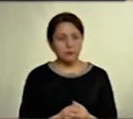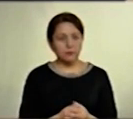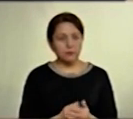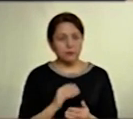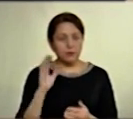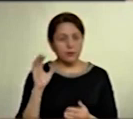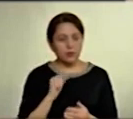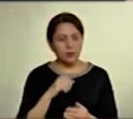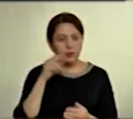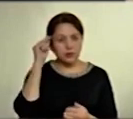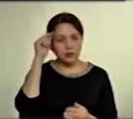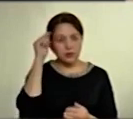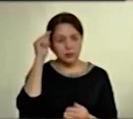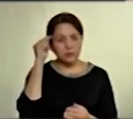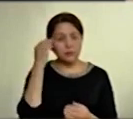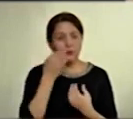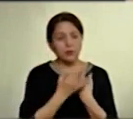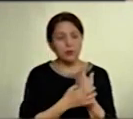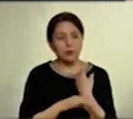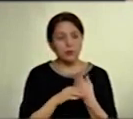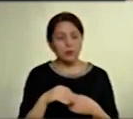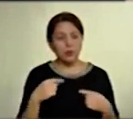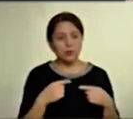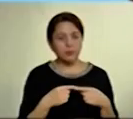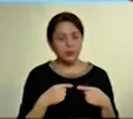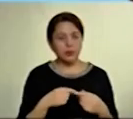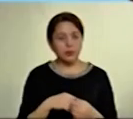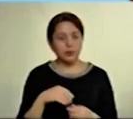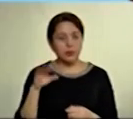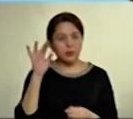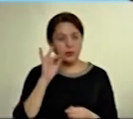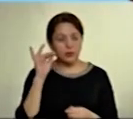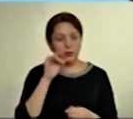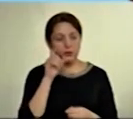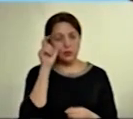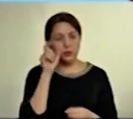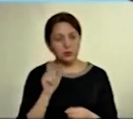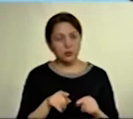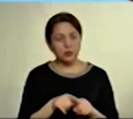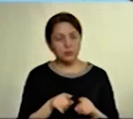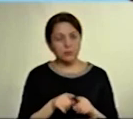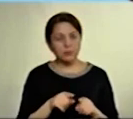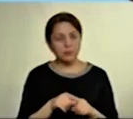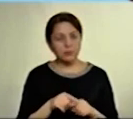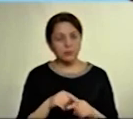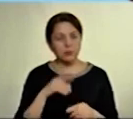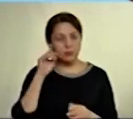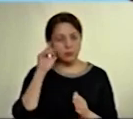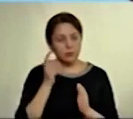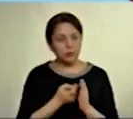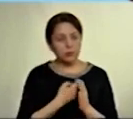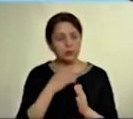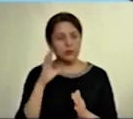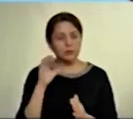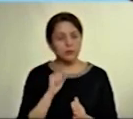Va darsimiz yakunida albatta tarixiy shaxslar va tarixiy hududlarni ham bilib olishingiz